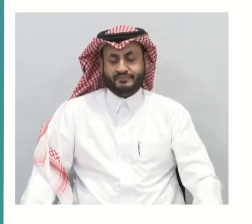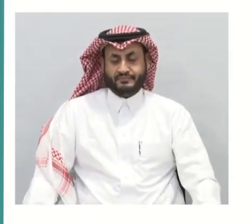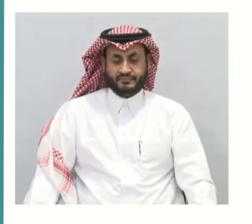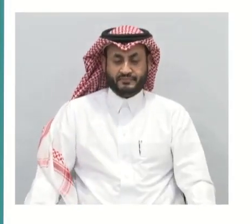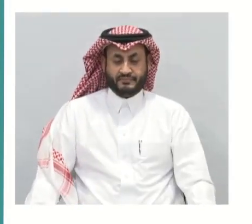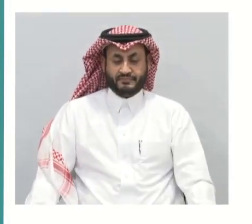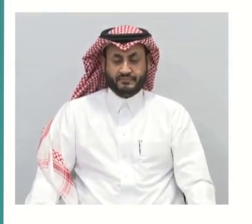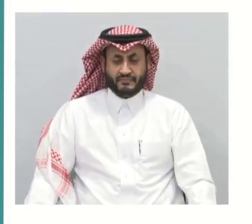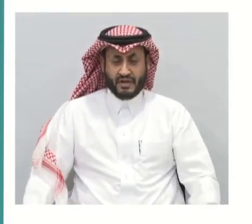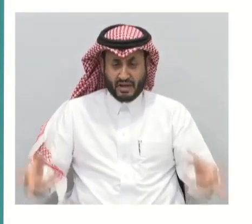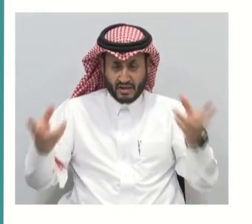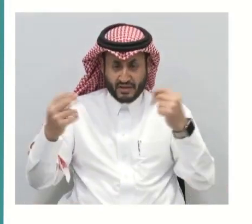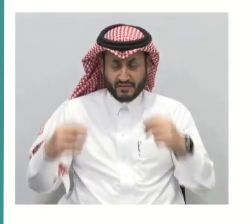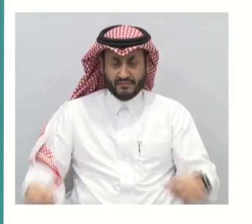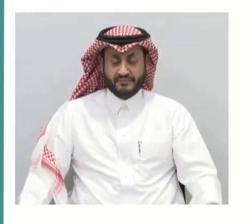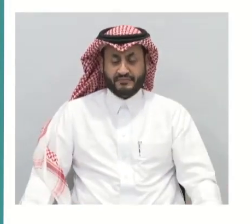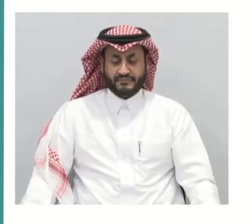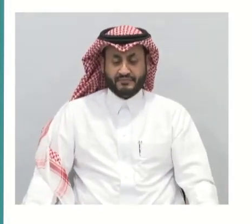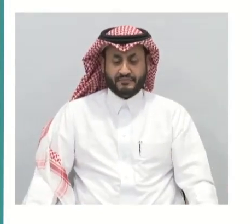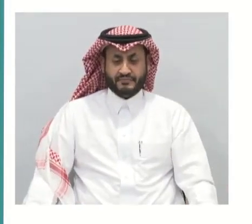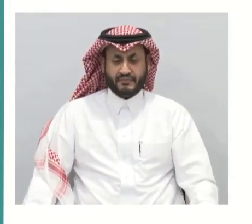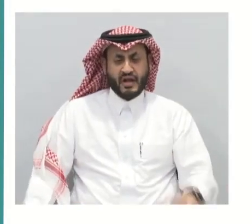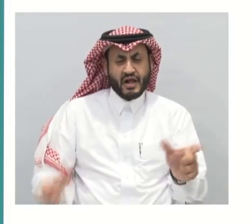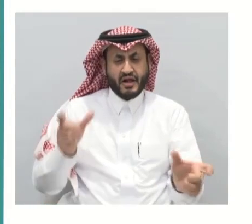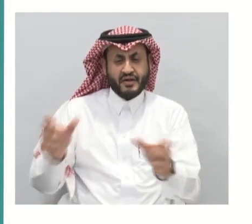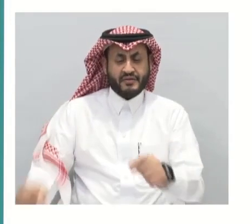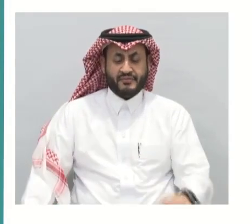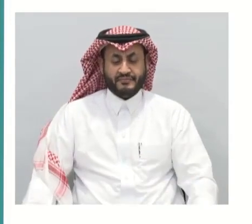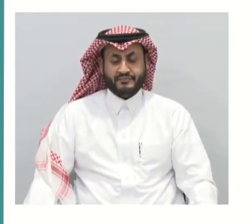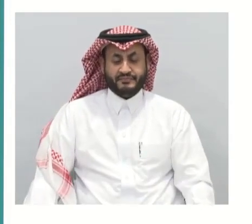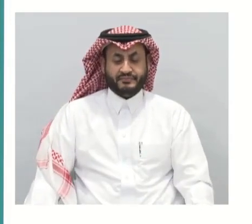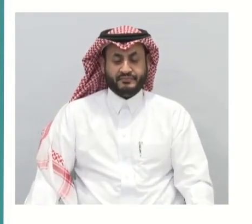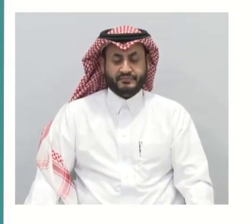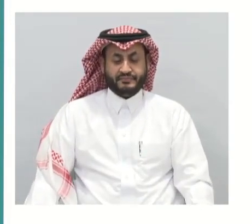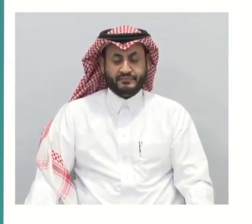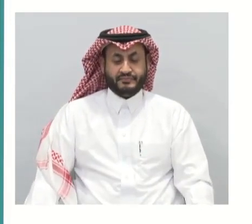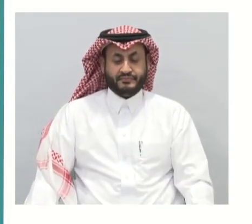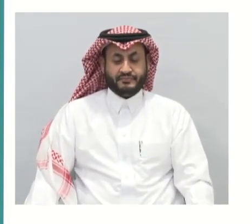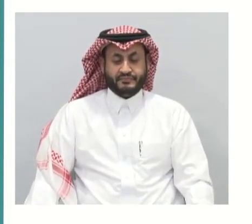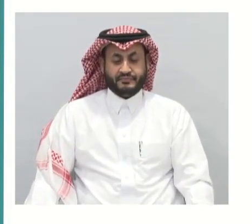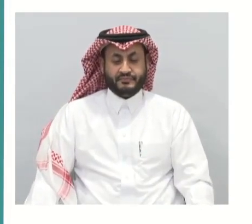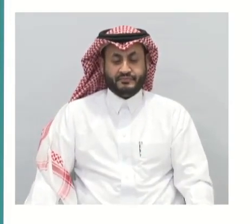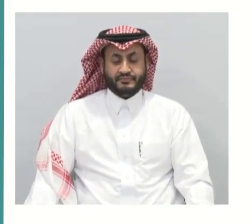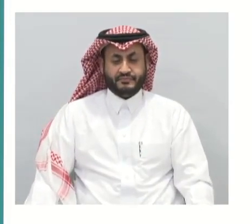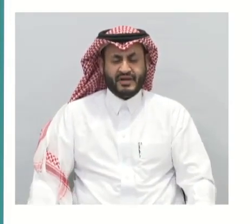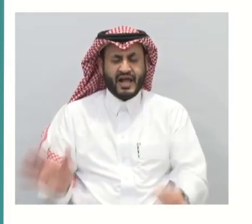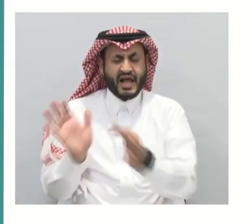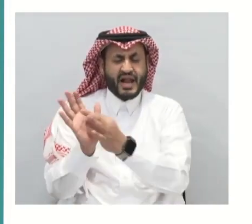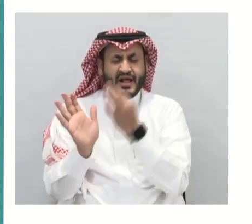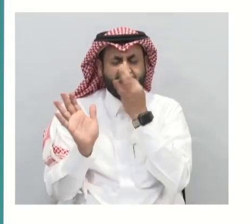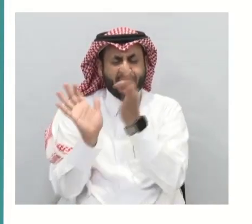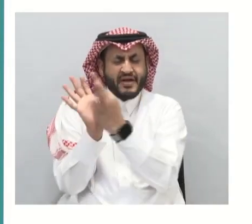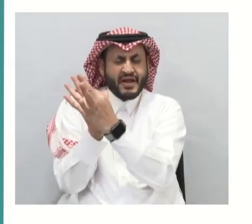تستجيب معظم البراعم الذوقيه لعدد من الاطعمه لكن هناك مناطق محدده في